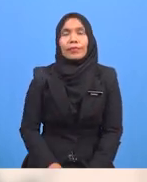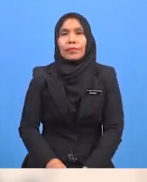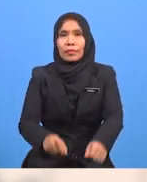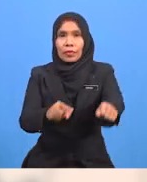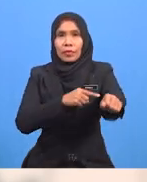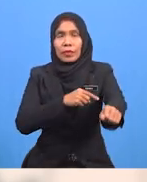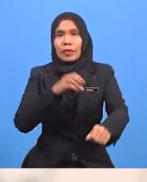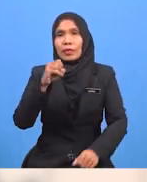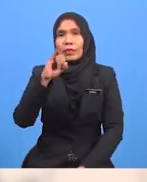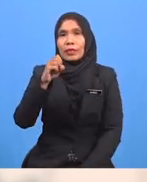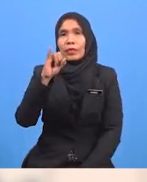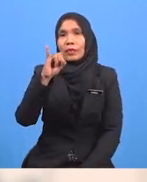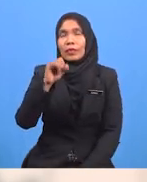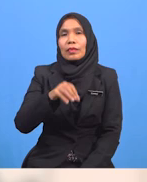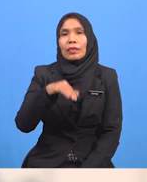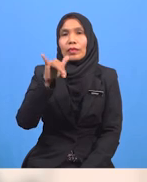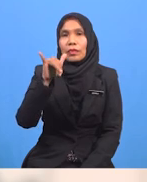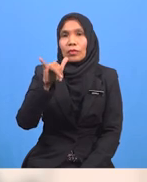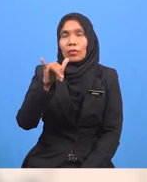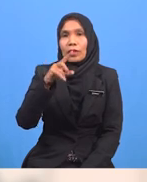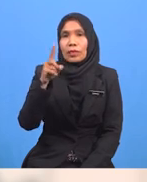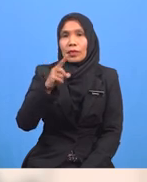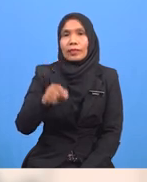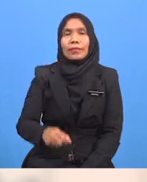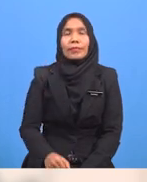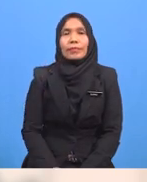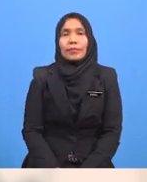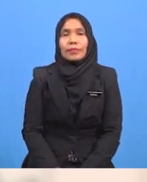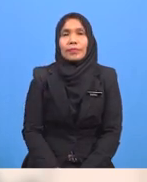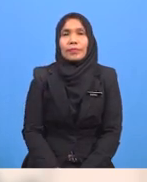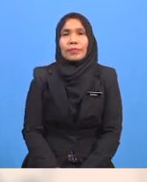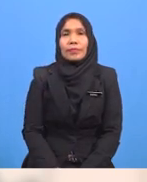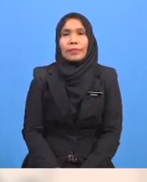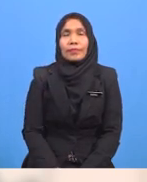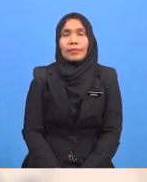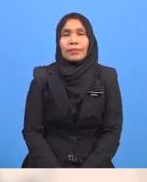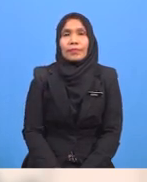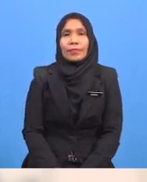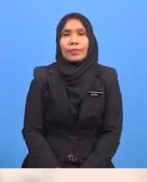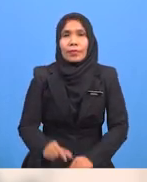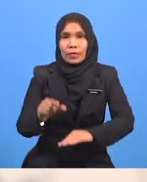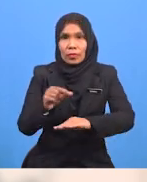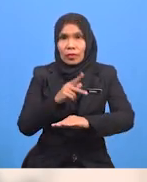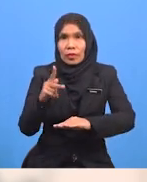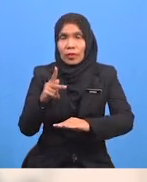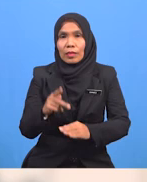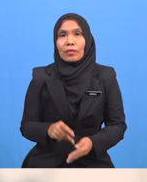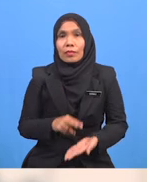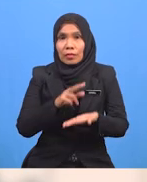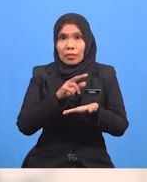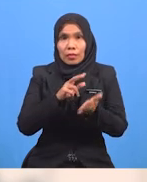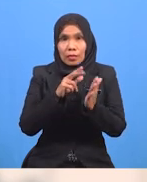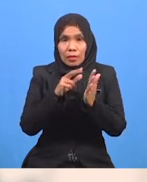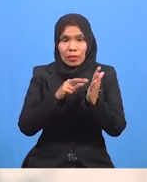xzz6l dan sudut way ke dalam rumus luas segitiga tersebut gunakan kalkulator